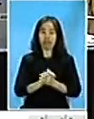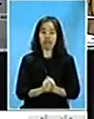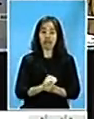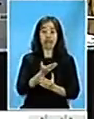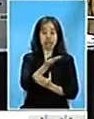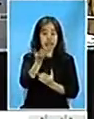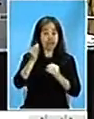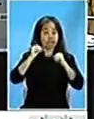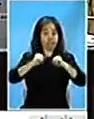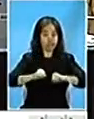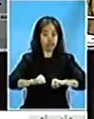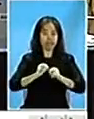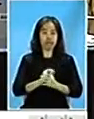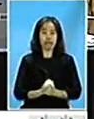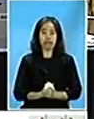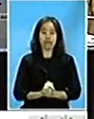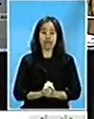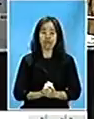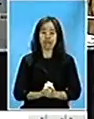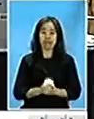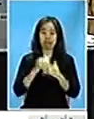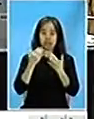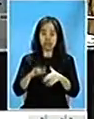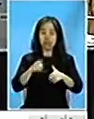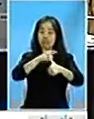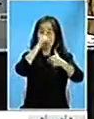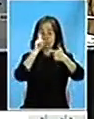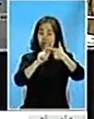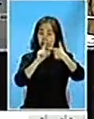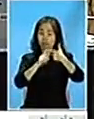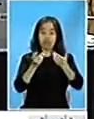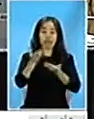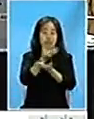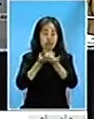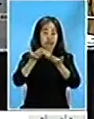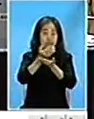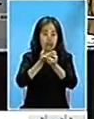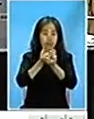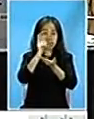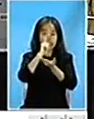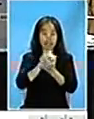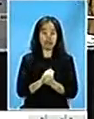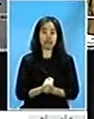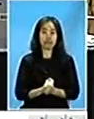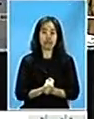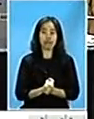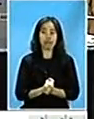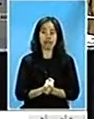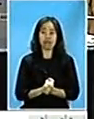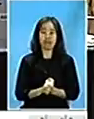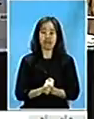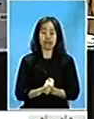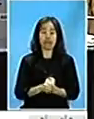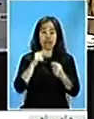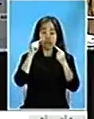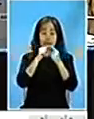ามนี้นะครับและอีกเรื่องหนึ่งครับหารือที่ประชุมเรื่องการกรรมา